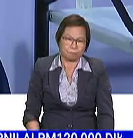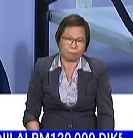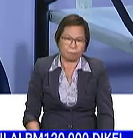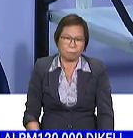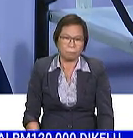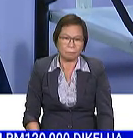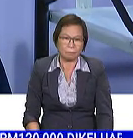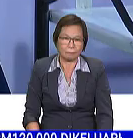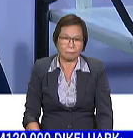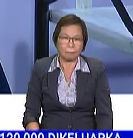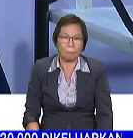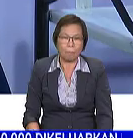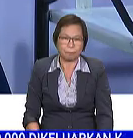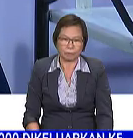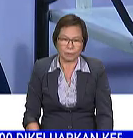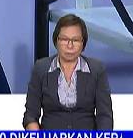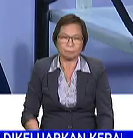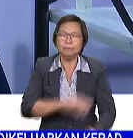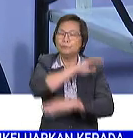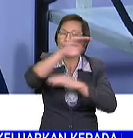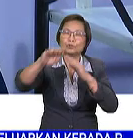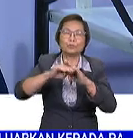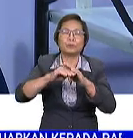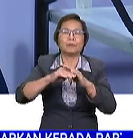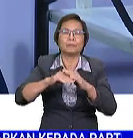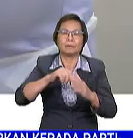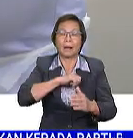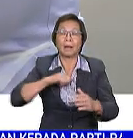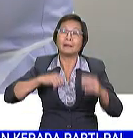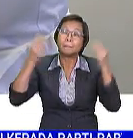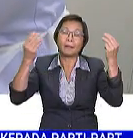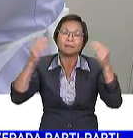Ya? Dan semua ahli majlis, itu termasuk semua sekali.